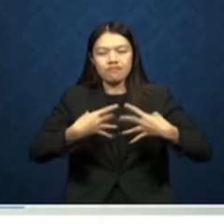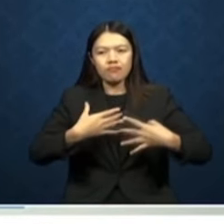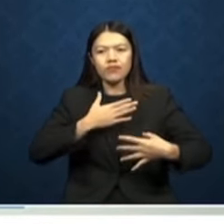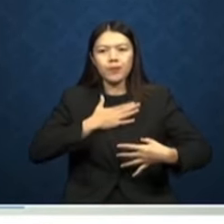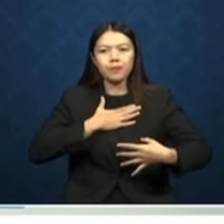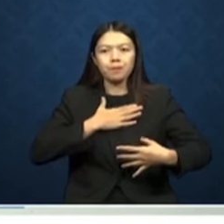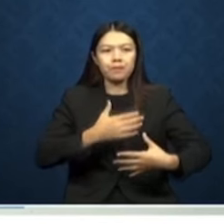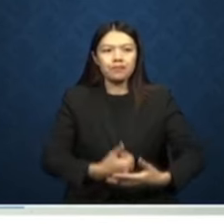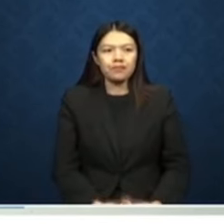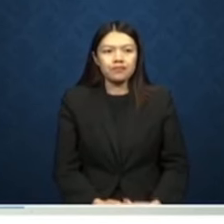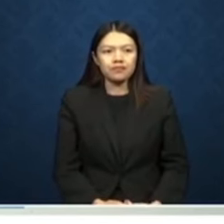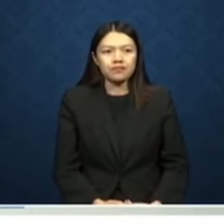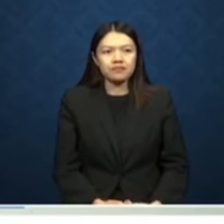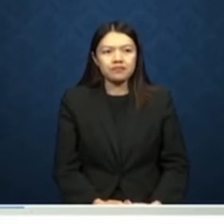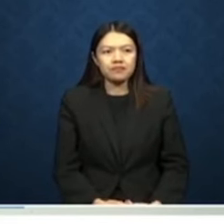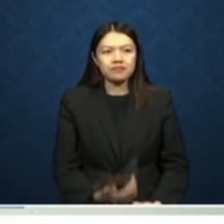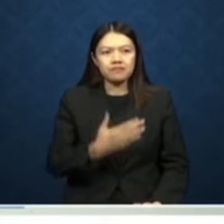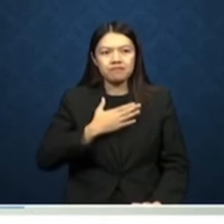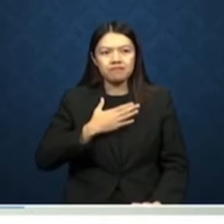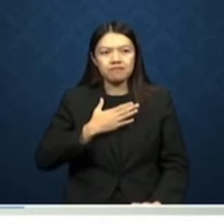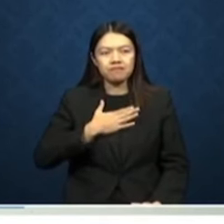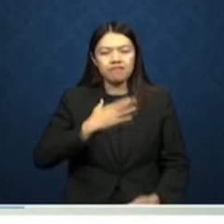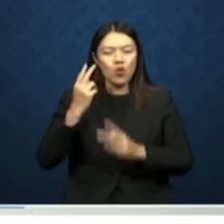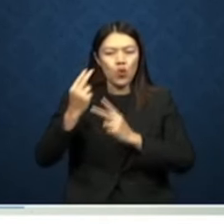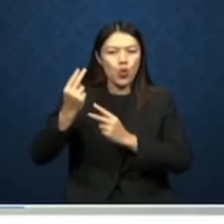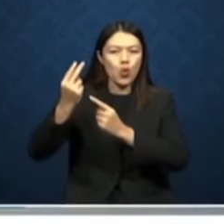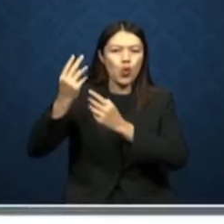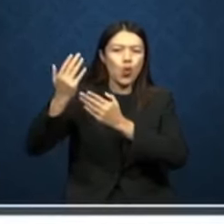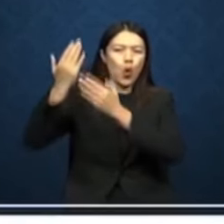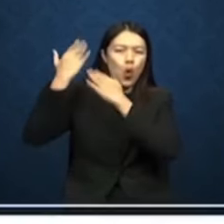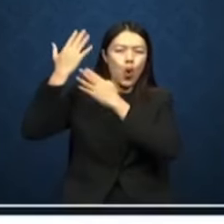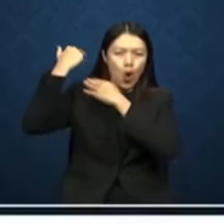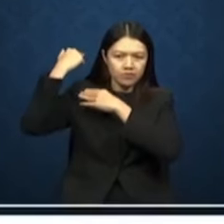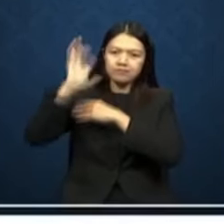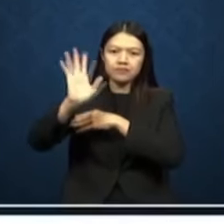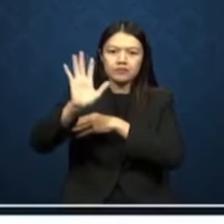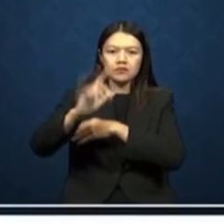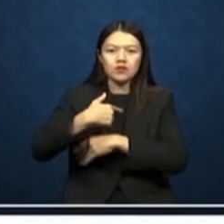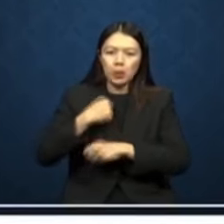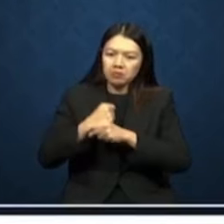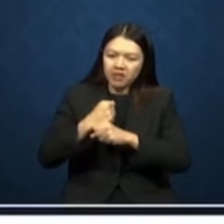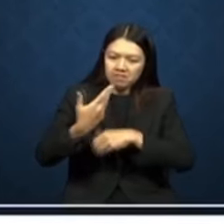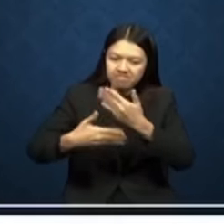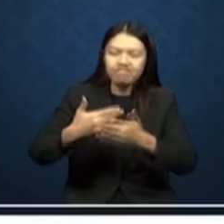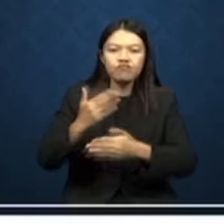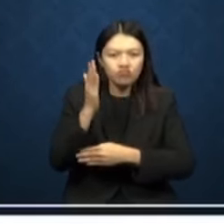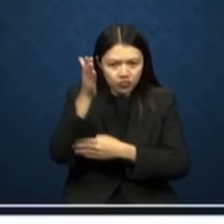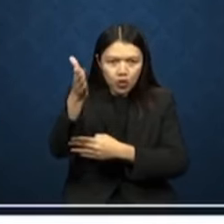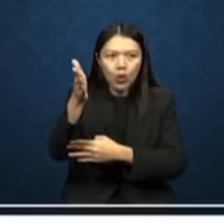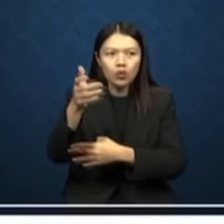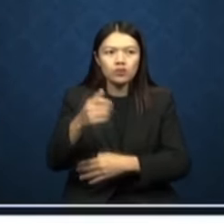ผมผมไม่สามารถที่จะกลับย้อนไปอดีตได้แต่ผมเลือกที่จะทำอะไรเพื่อบ้านเพื่อเมืองเพื่อ